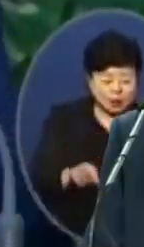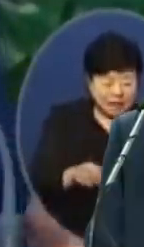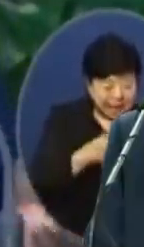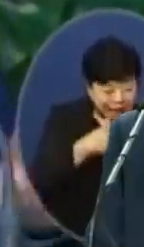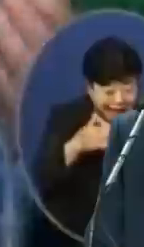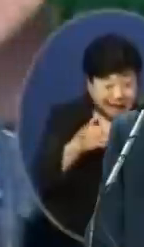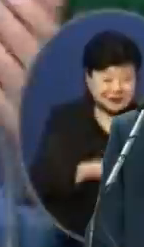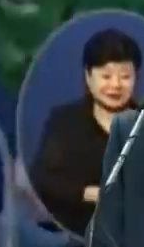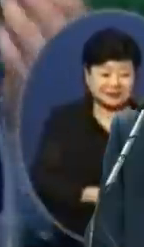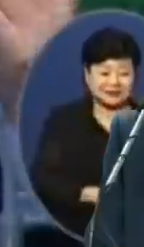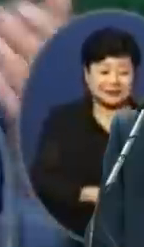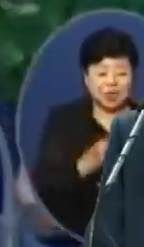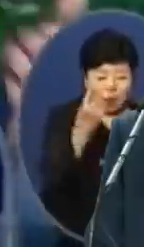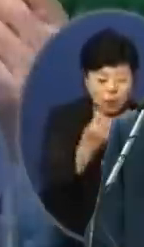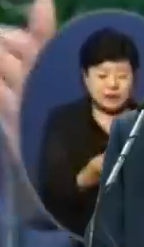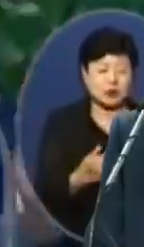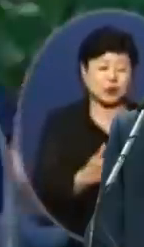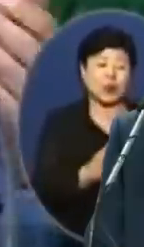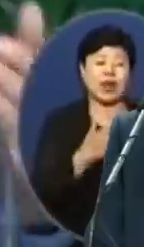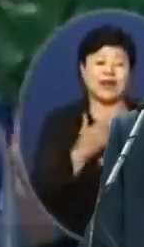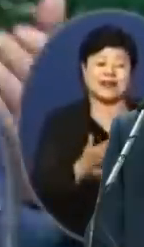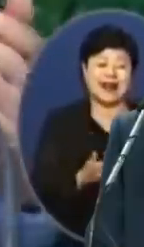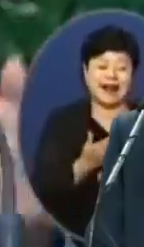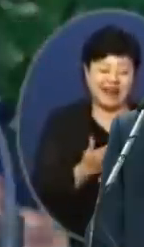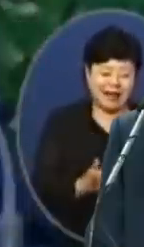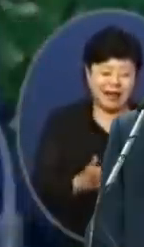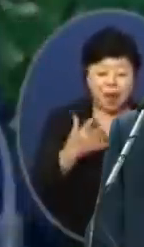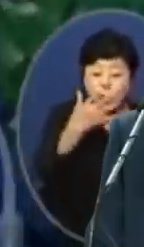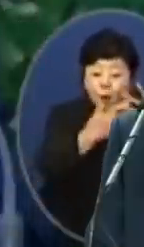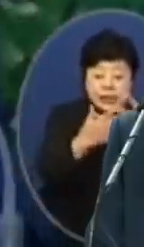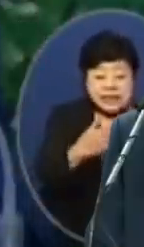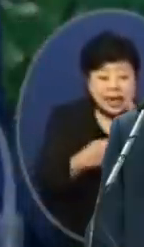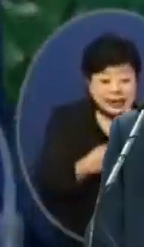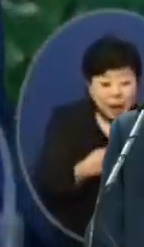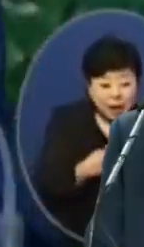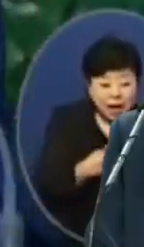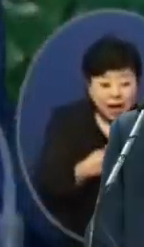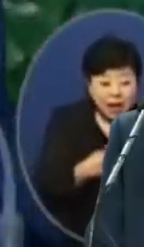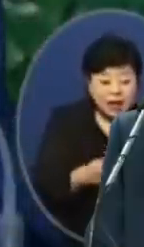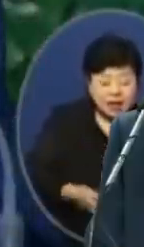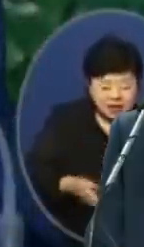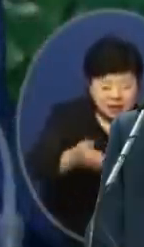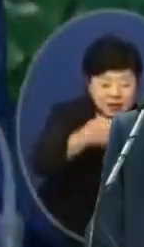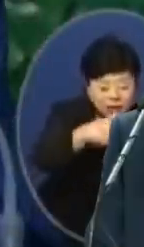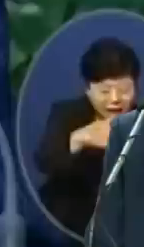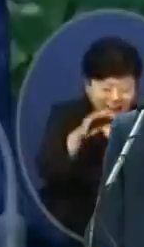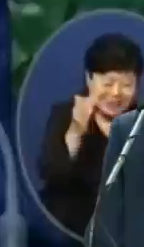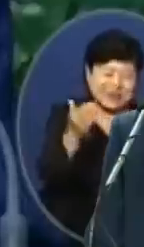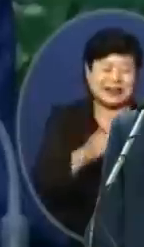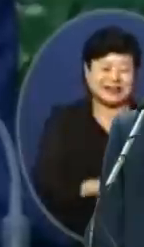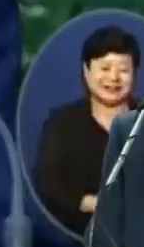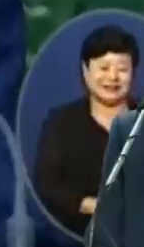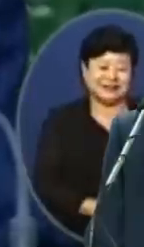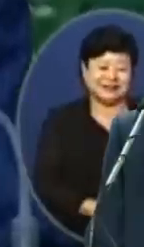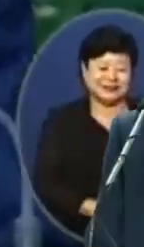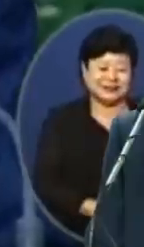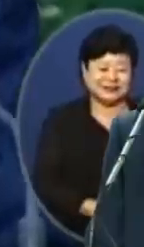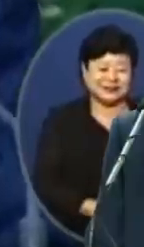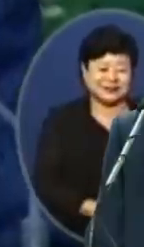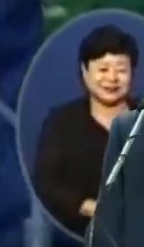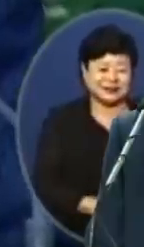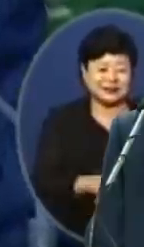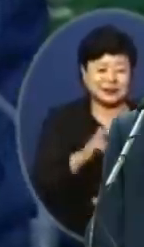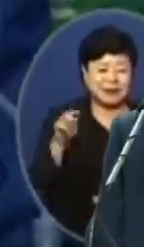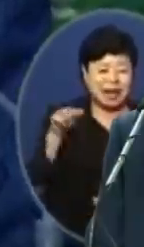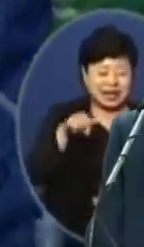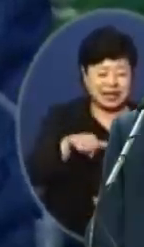환상이 나타나서 이리 와서 우리를 도와라 이리 와서 그러니 그 길밖에 갈 길이 없으니까